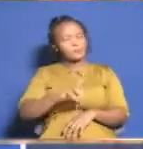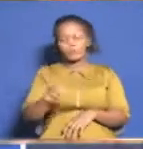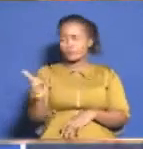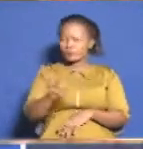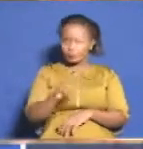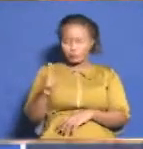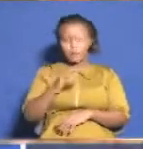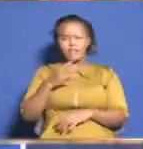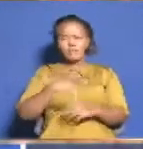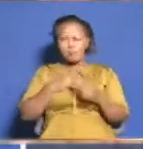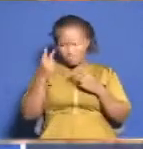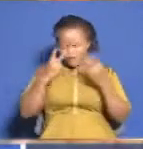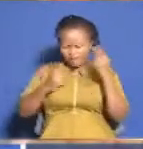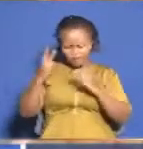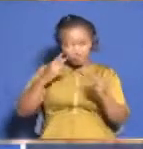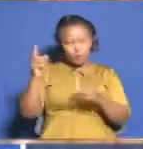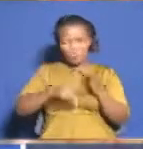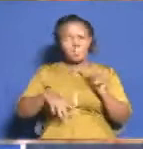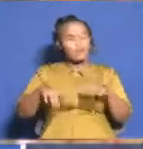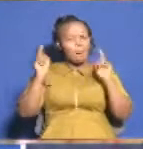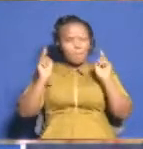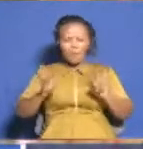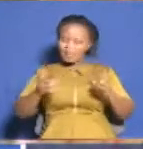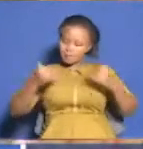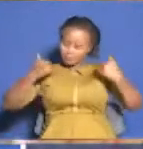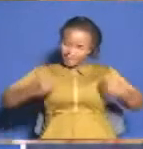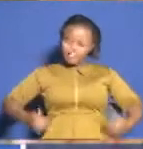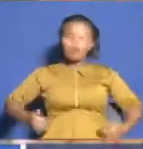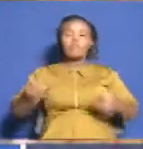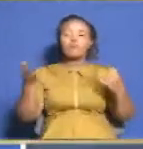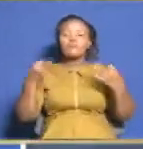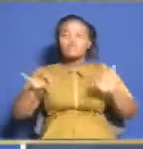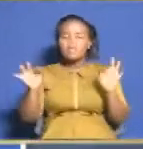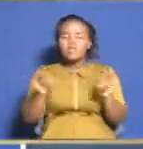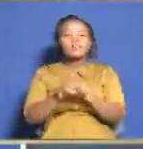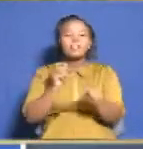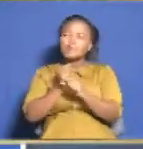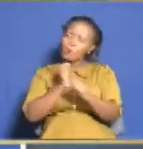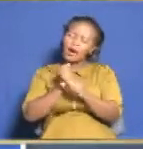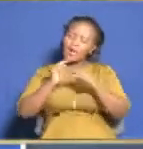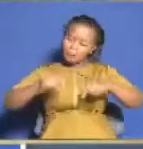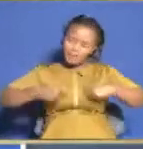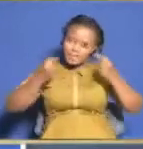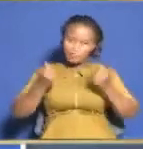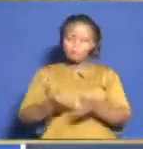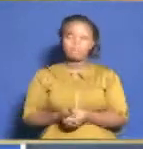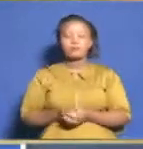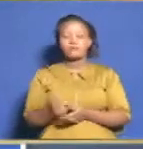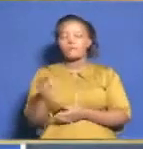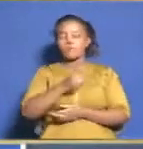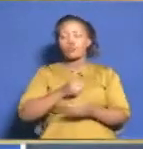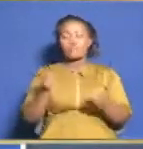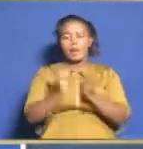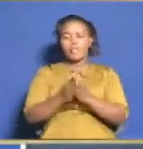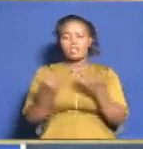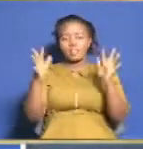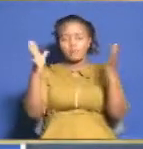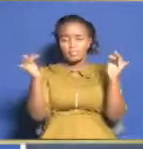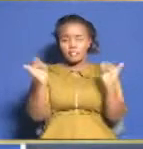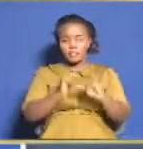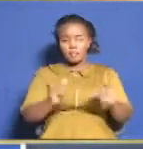view, I have to be free by myself. Like, I have to do things my way. Tumekuwa tukiadhimisha siku hii ya Madaraka